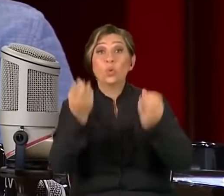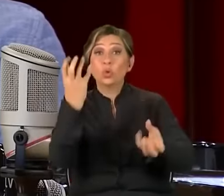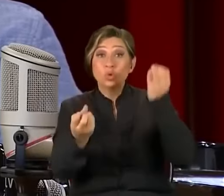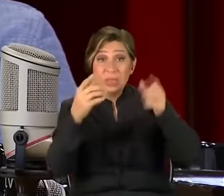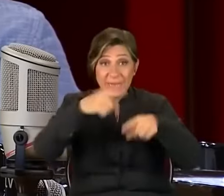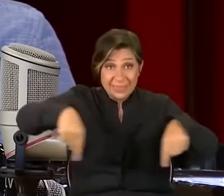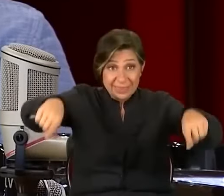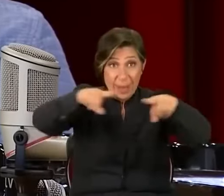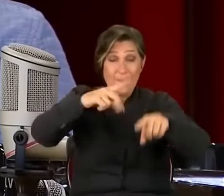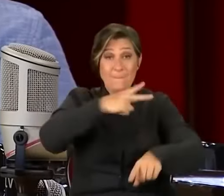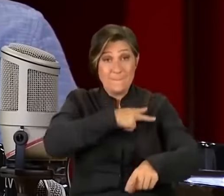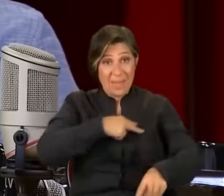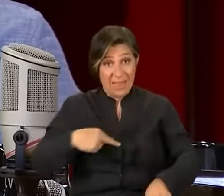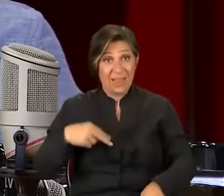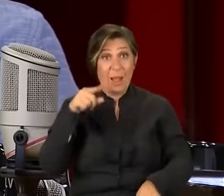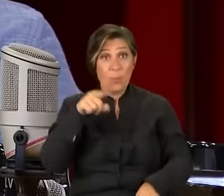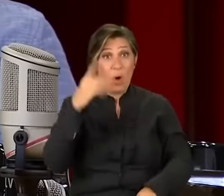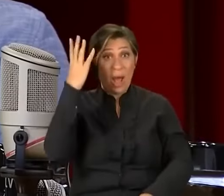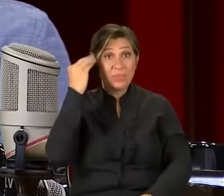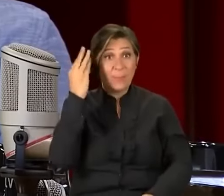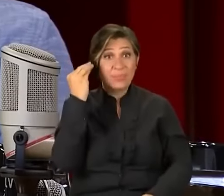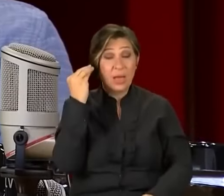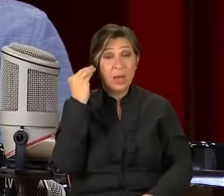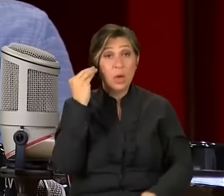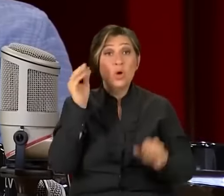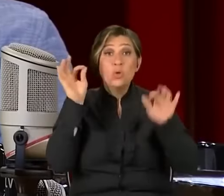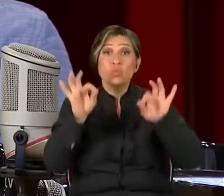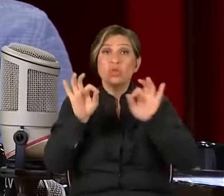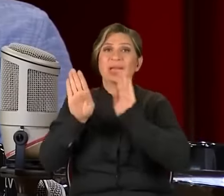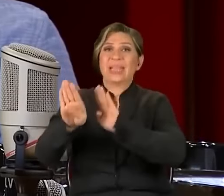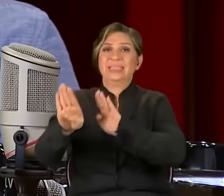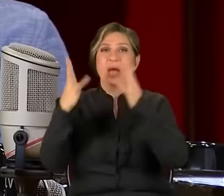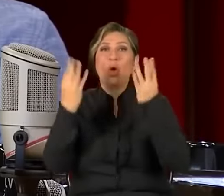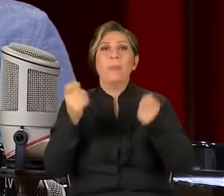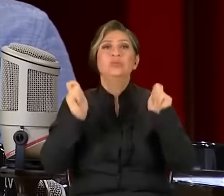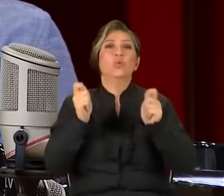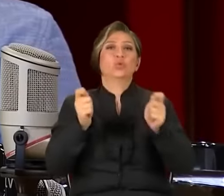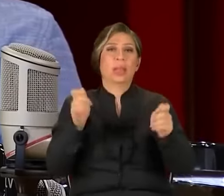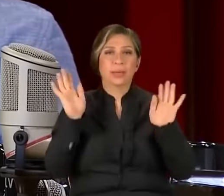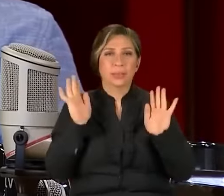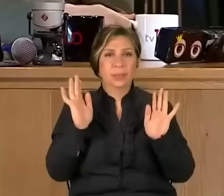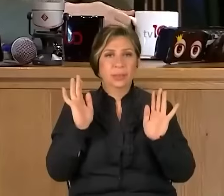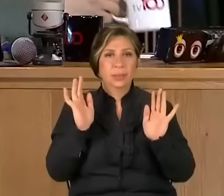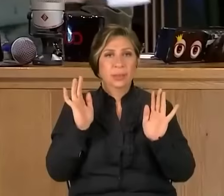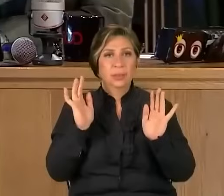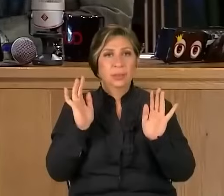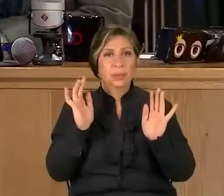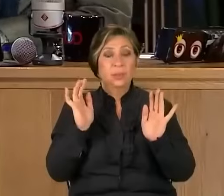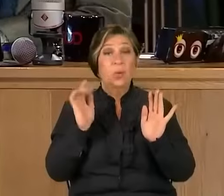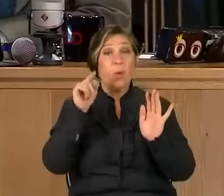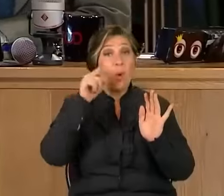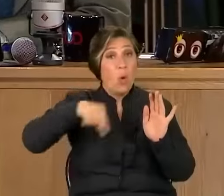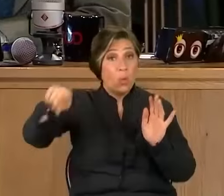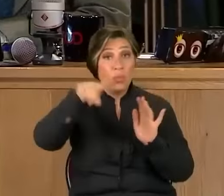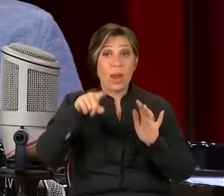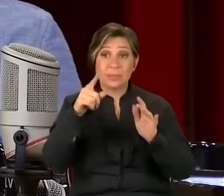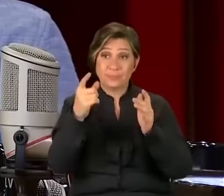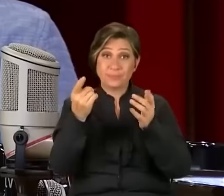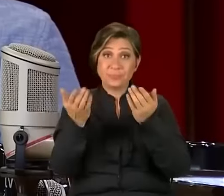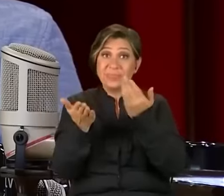ki belediyeler bu bağlamda mutlak destek olmak zorundalar. Kesinlikle. Onlar bu işi